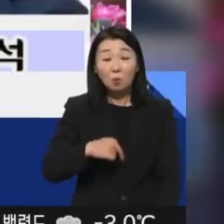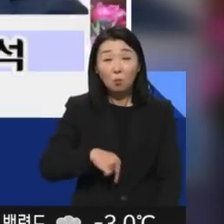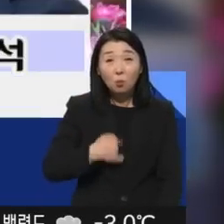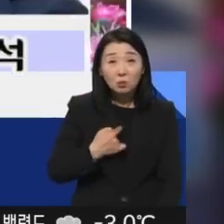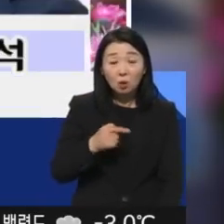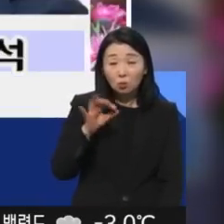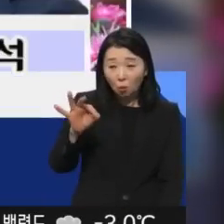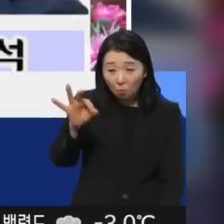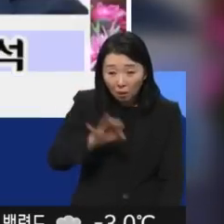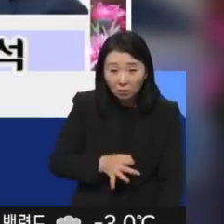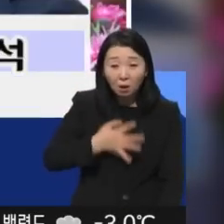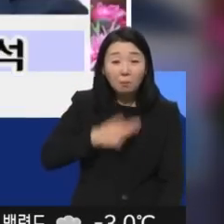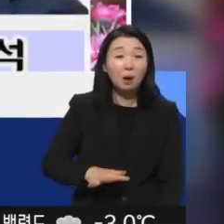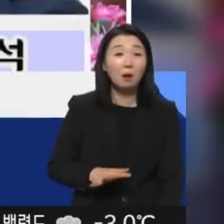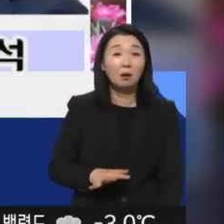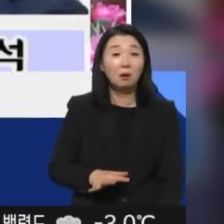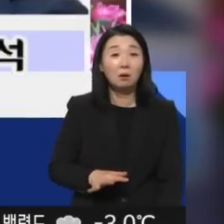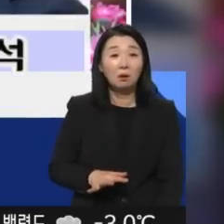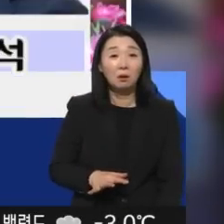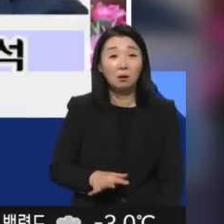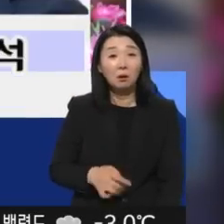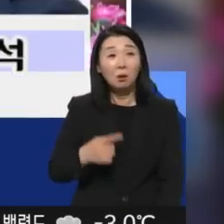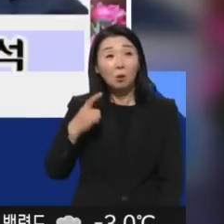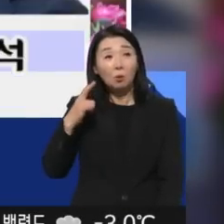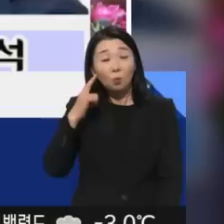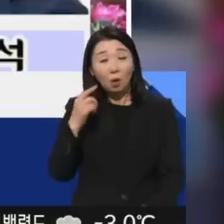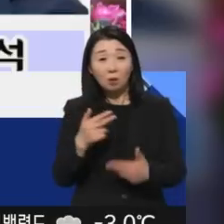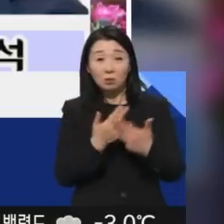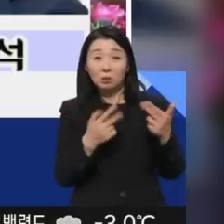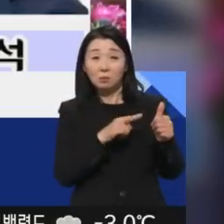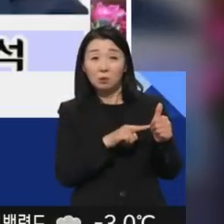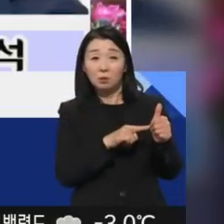안 받았다고 하는 상황에서 어떻게 이재명 대표가